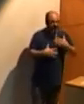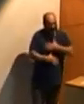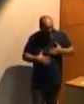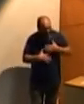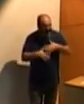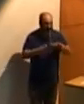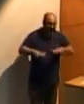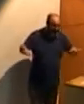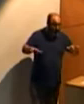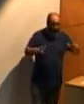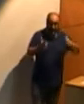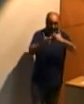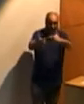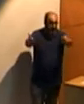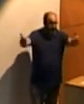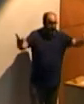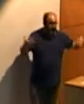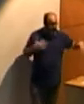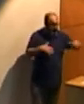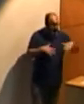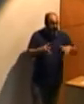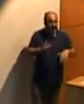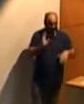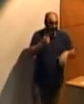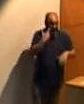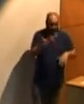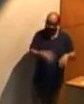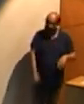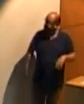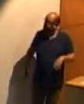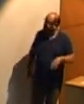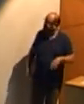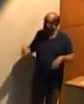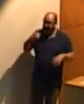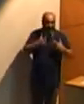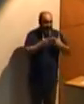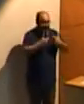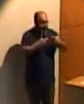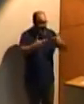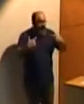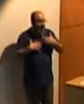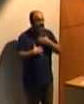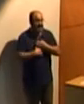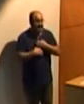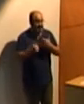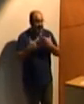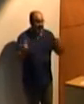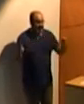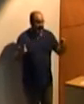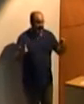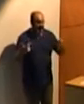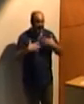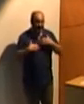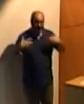les réseaux peuvent varier mais regardez où je veux en venir si tout ce qui varie tout aussi le stress varie par exemple ça peut faire